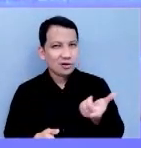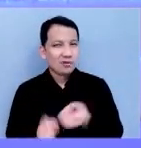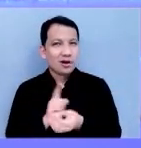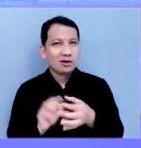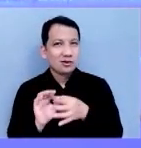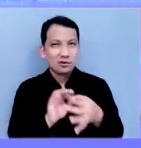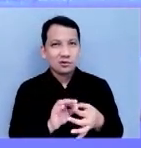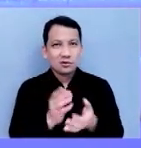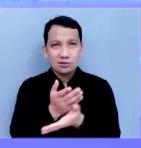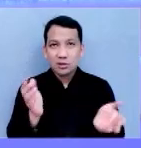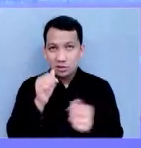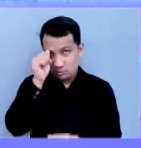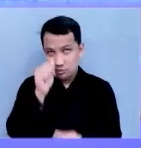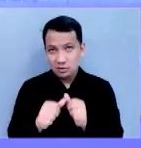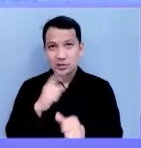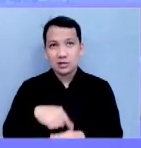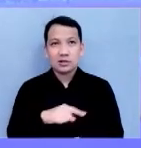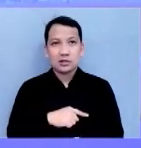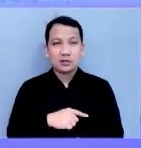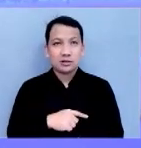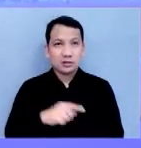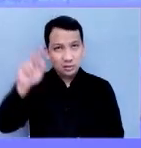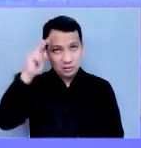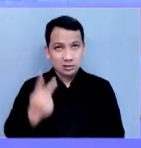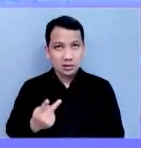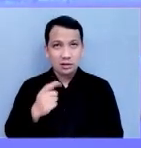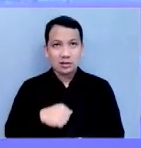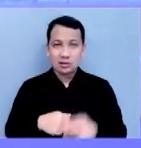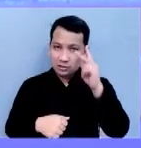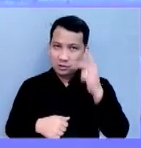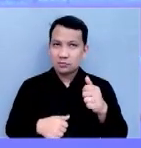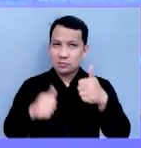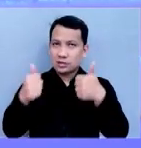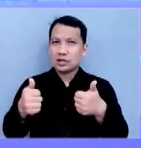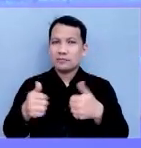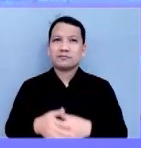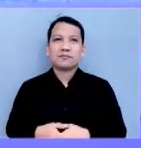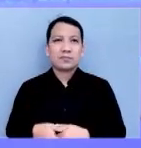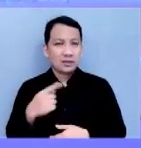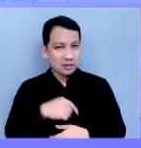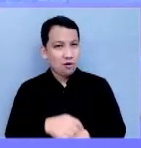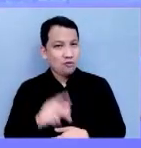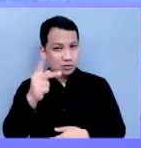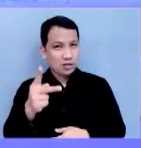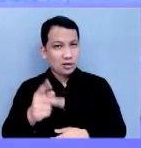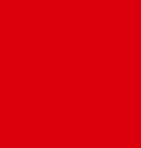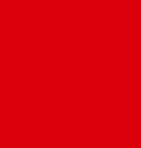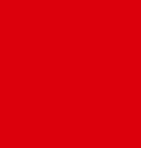kapatid, always remember, ang kaalaman ay kayamanan. K-O-K!